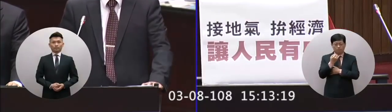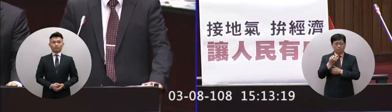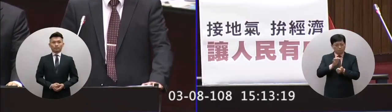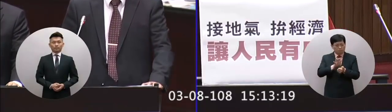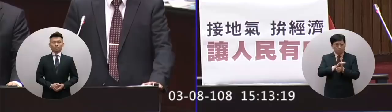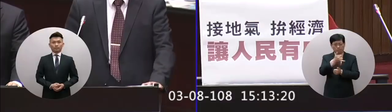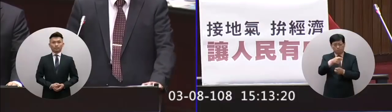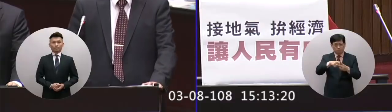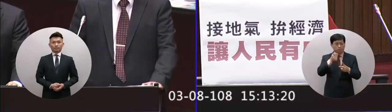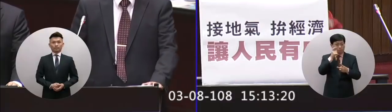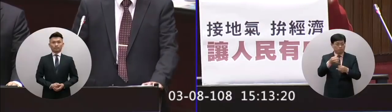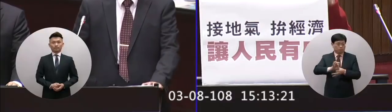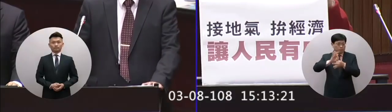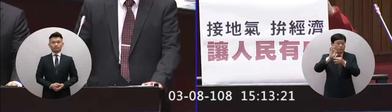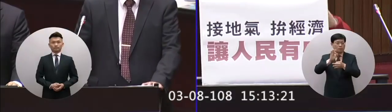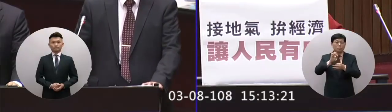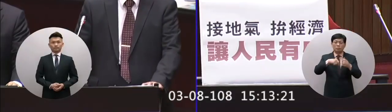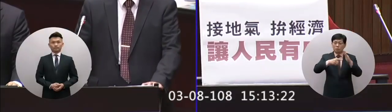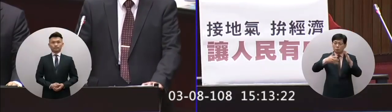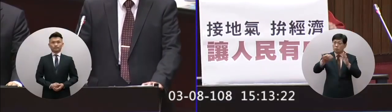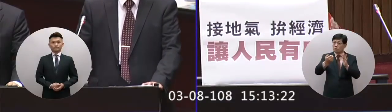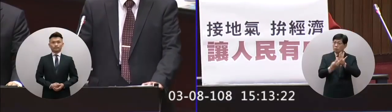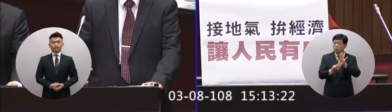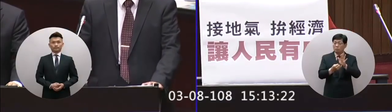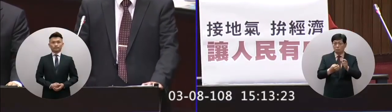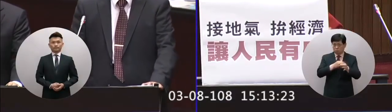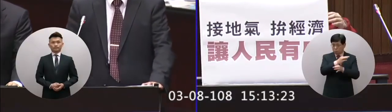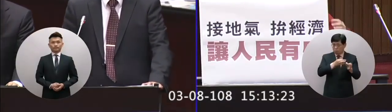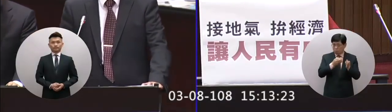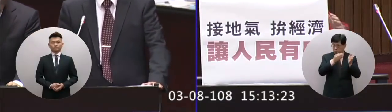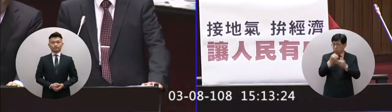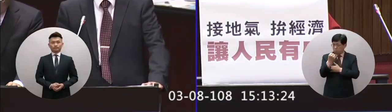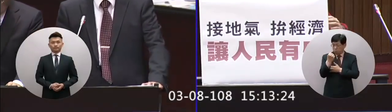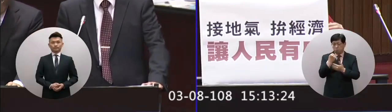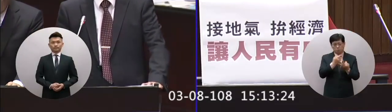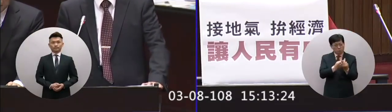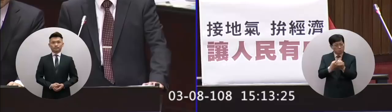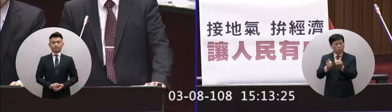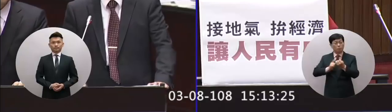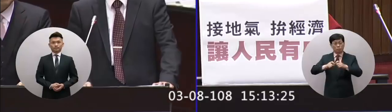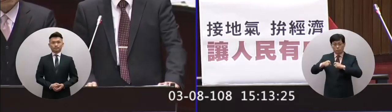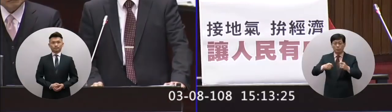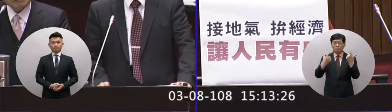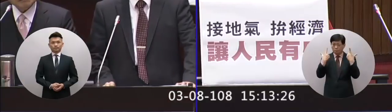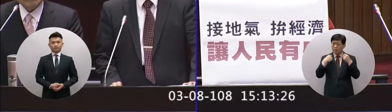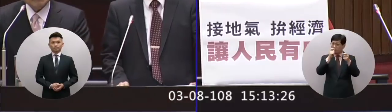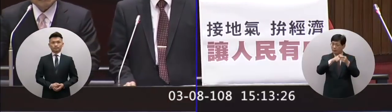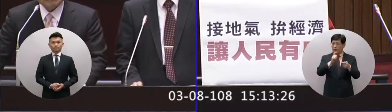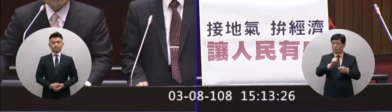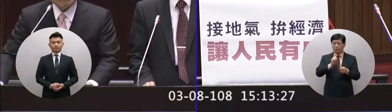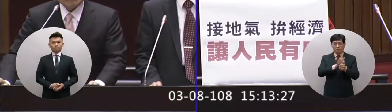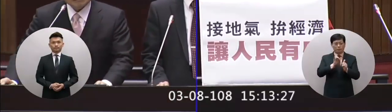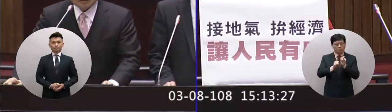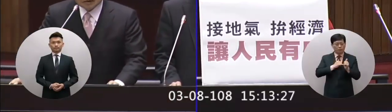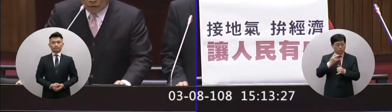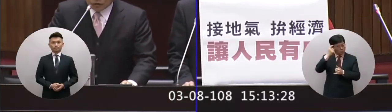让这个员工的薪资可以提升？伊就你头头讲个，拼经济，种种政府的措施就是为了让